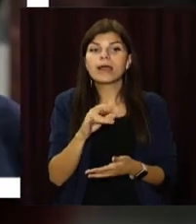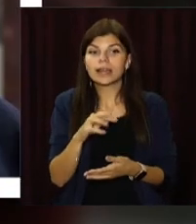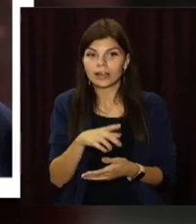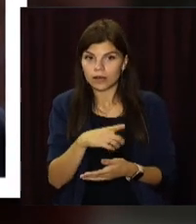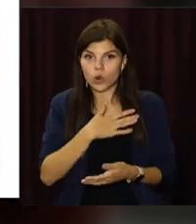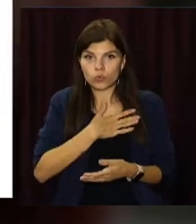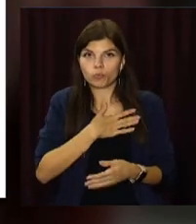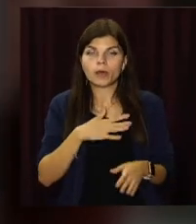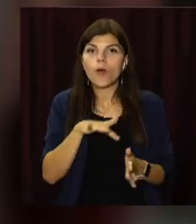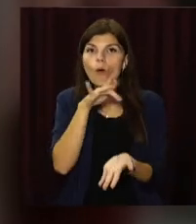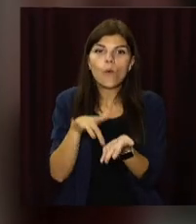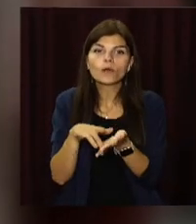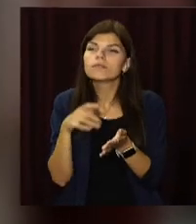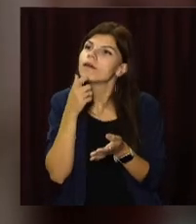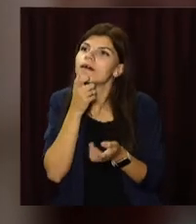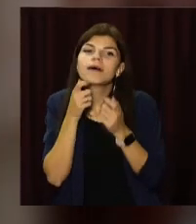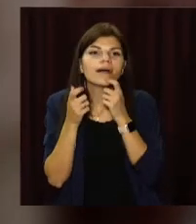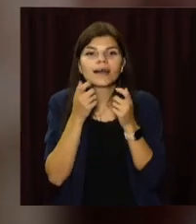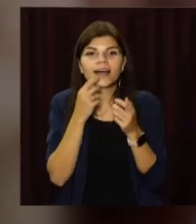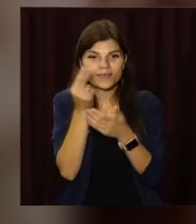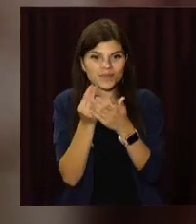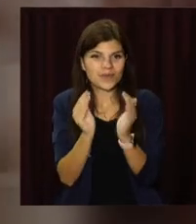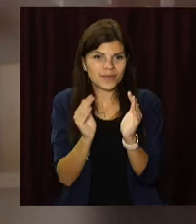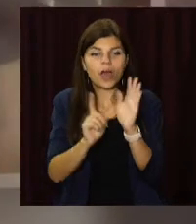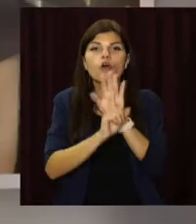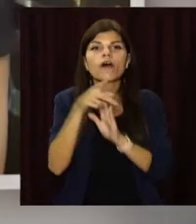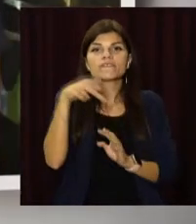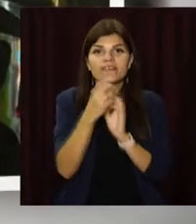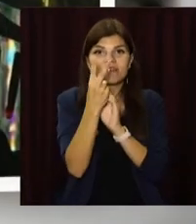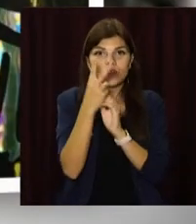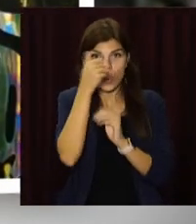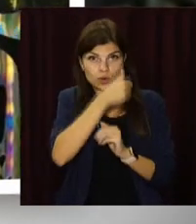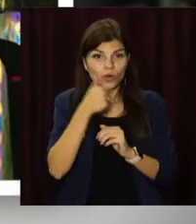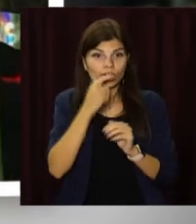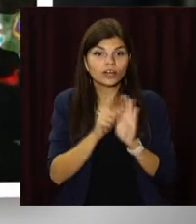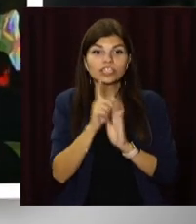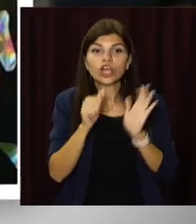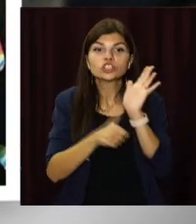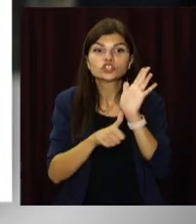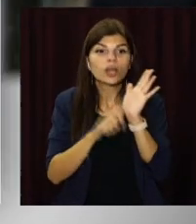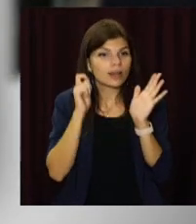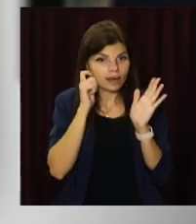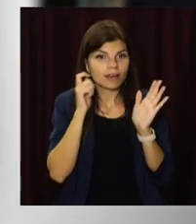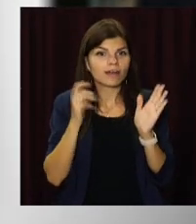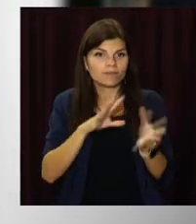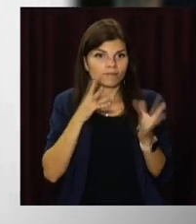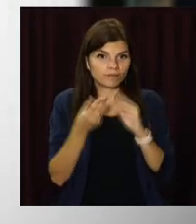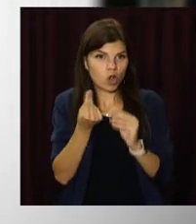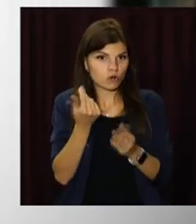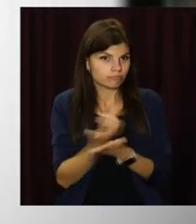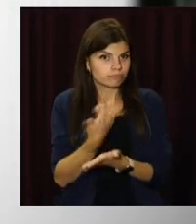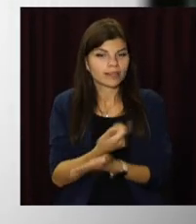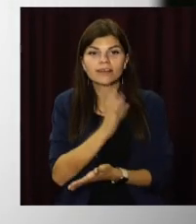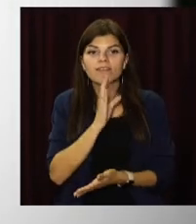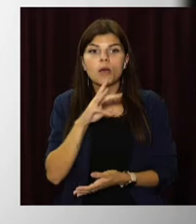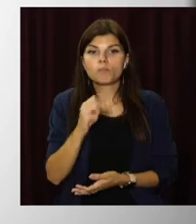полювальниць на міський арт. Захоплюватися невеличкими малюнками почала у 2012 році. І за 6 років хобі стало приносити гроші. Зараз